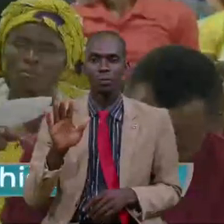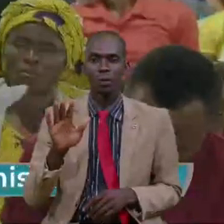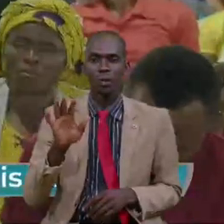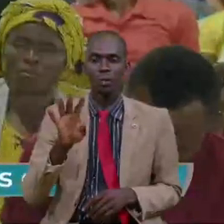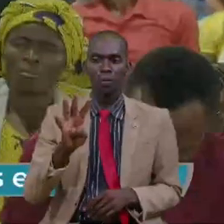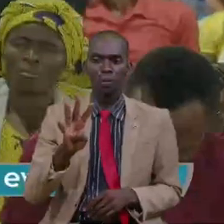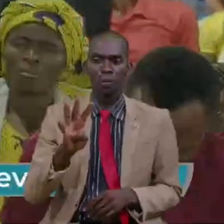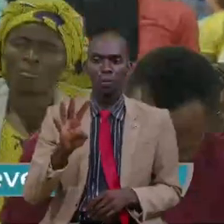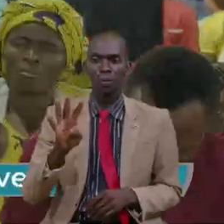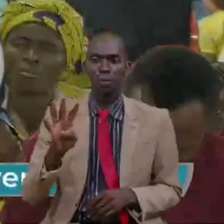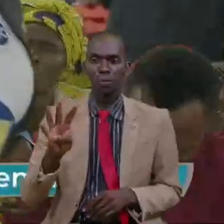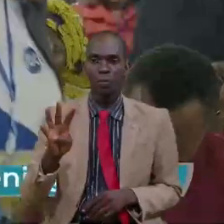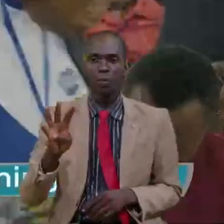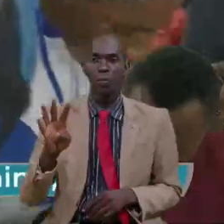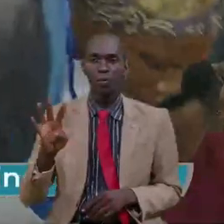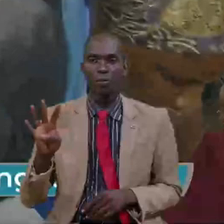92, 63.